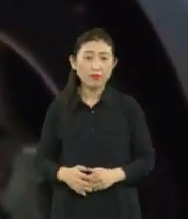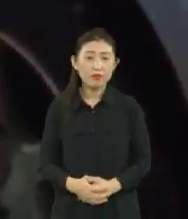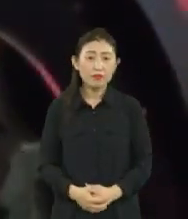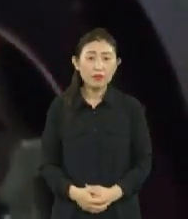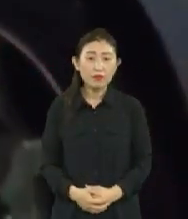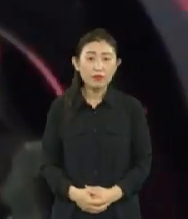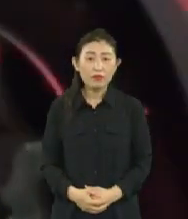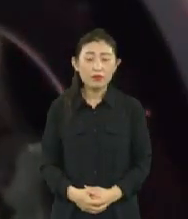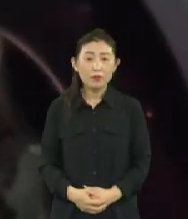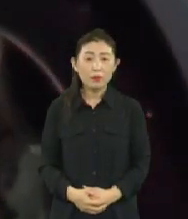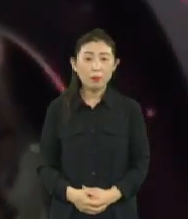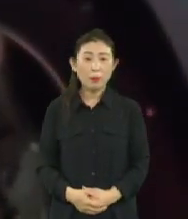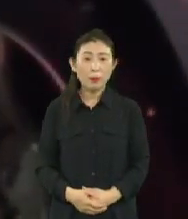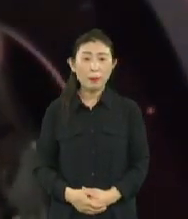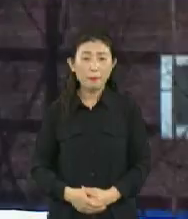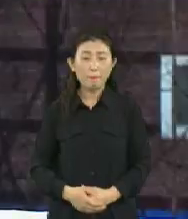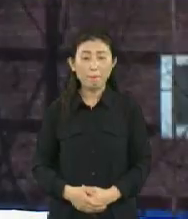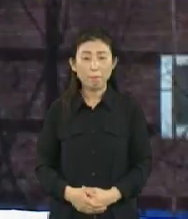TJB 이수복입니다.